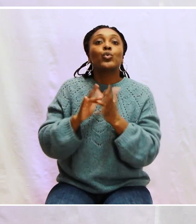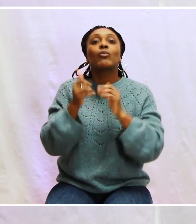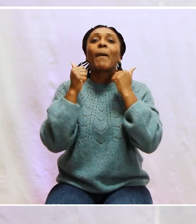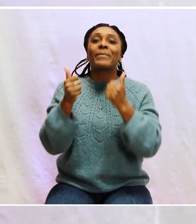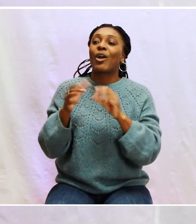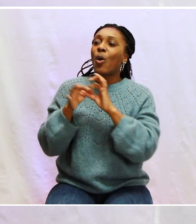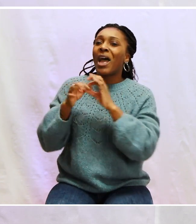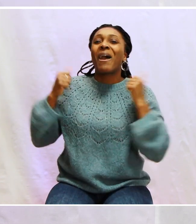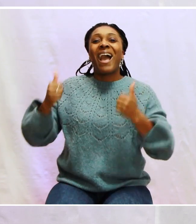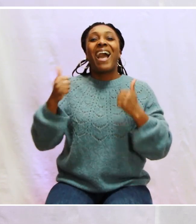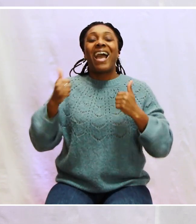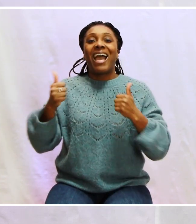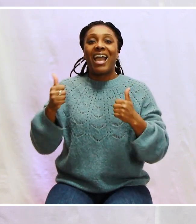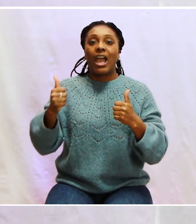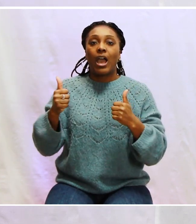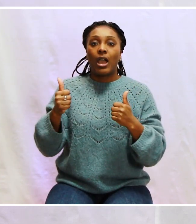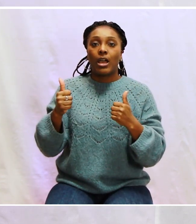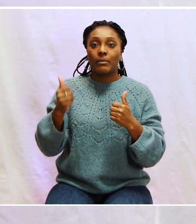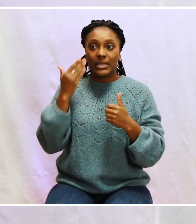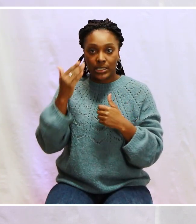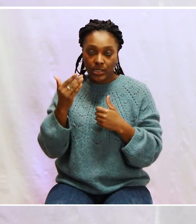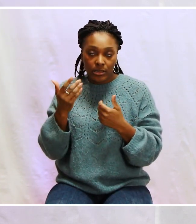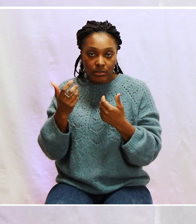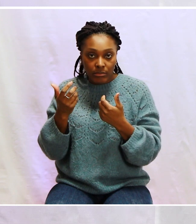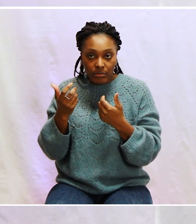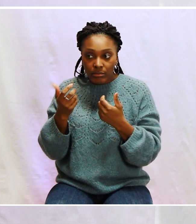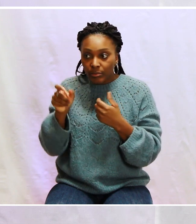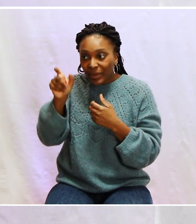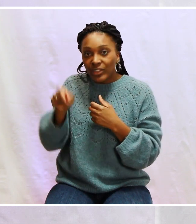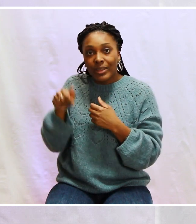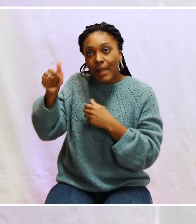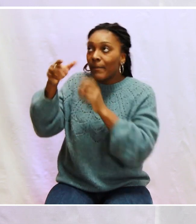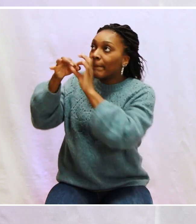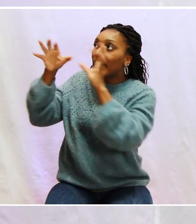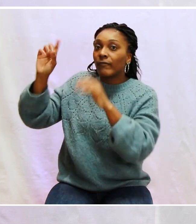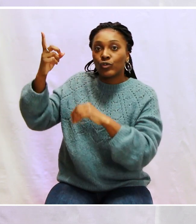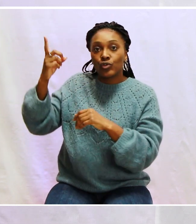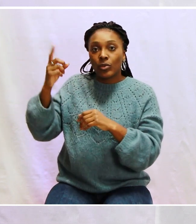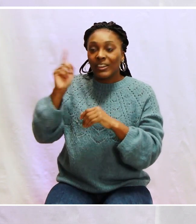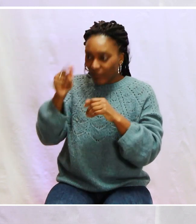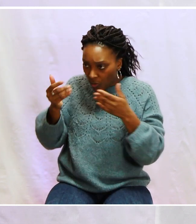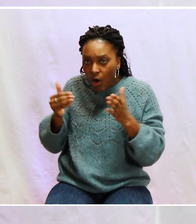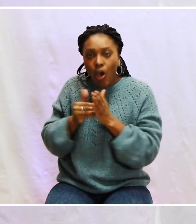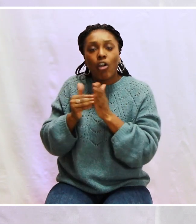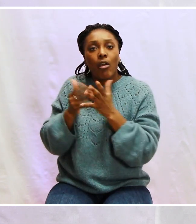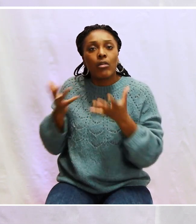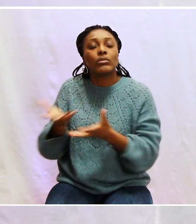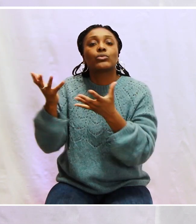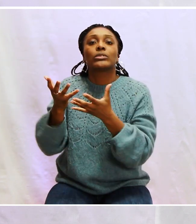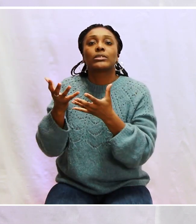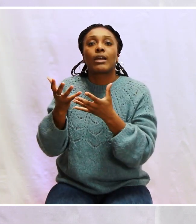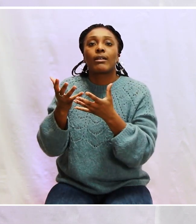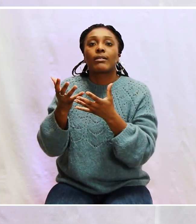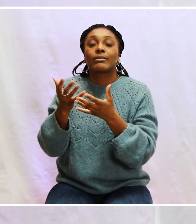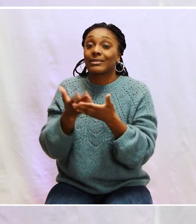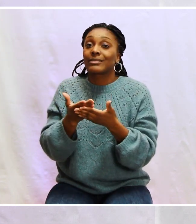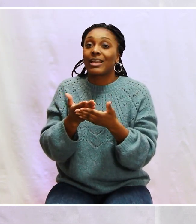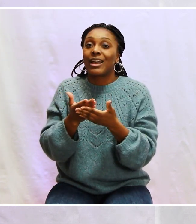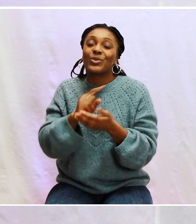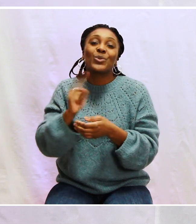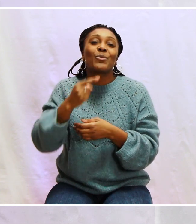bien avec la personne, mais ça continue même si la personne, admettons, quittait les voies de Dieu. Est-ce qu'on a cette mentalité-là aujourd'hui? Ou est-ce qu'on a